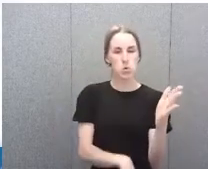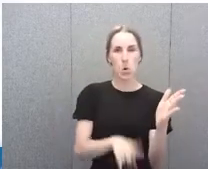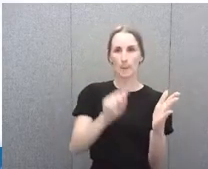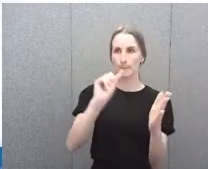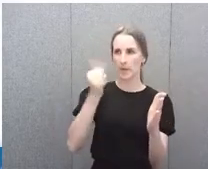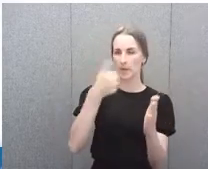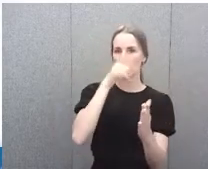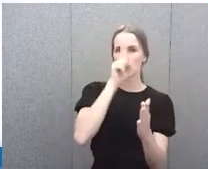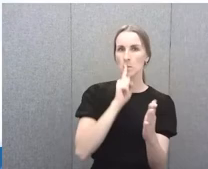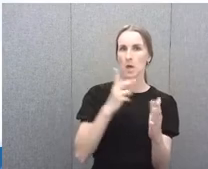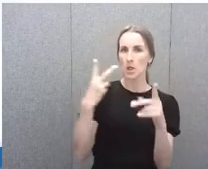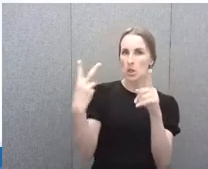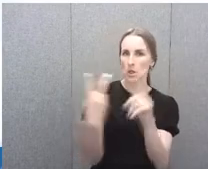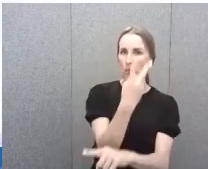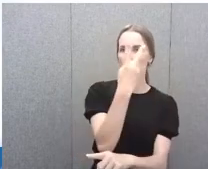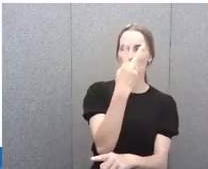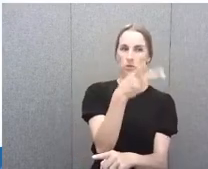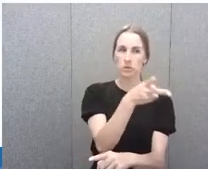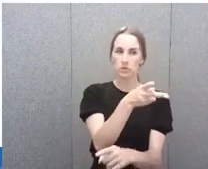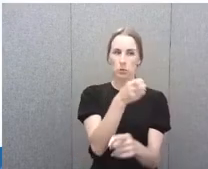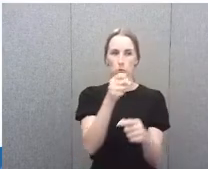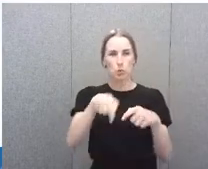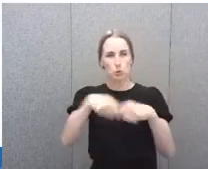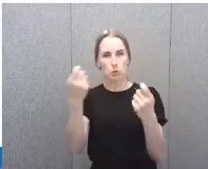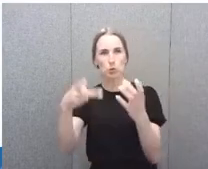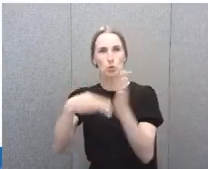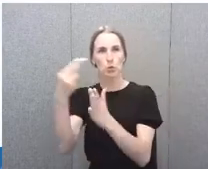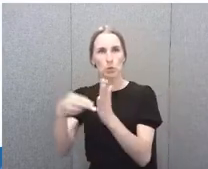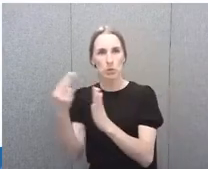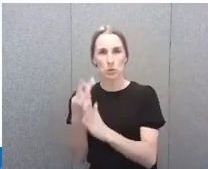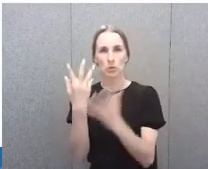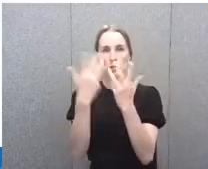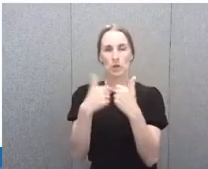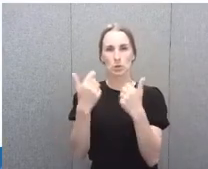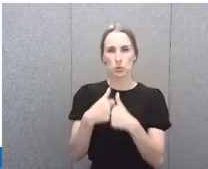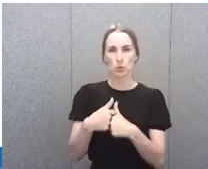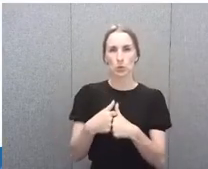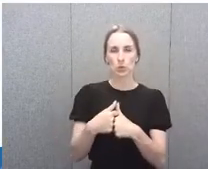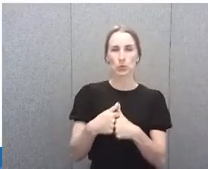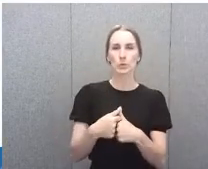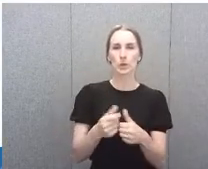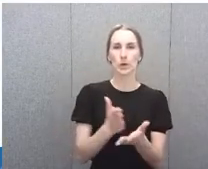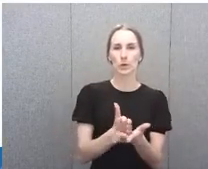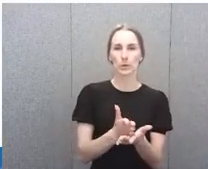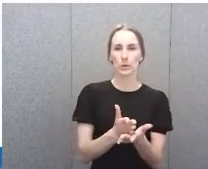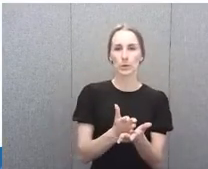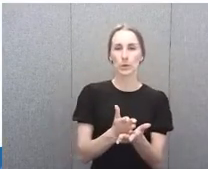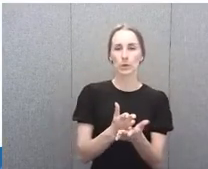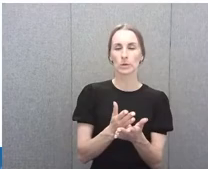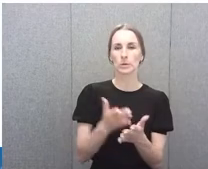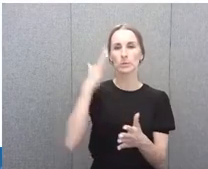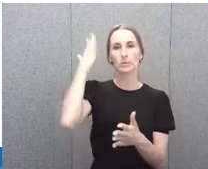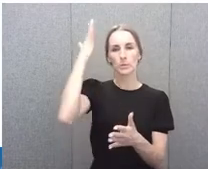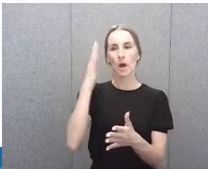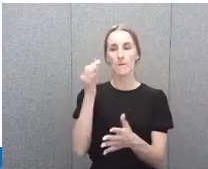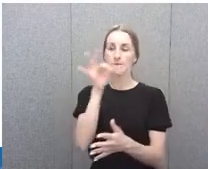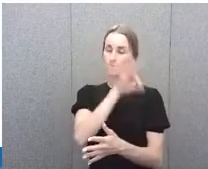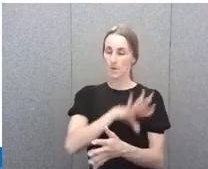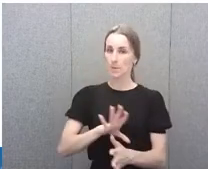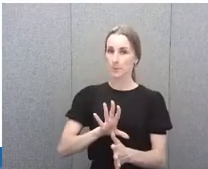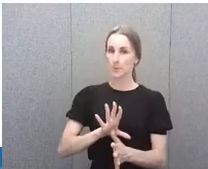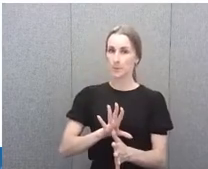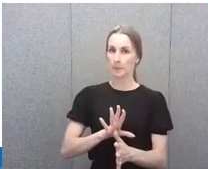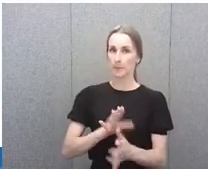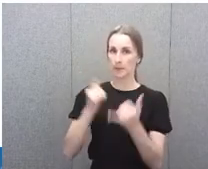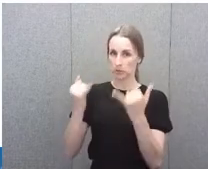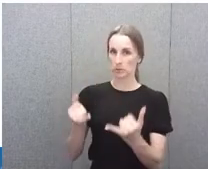усилила насилие, домашнее насилие. У нас в 2 раза увеличилось количество убийств. Так я вижу, Даля мне уже показывает, что время подходит к концу. Я считаю, что